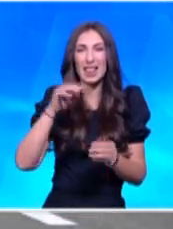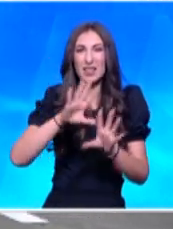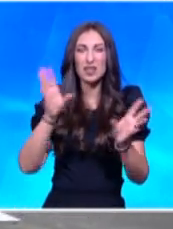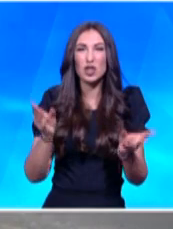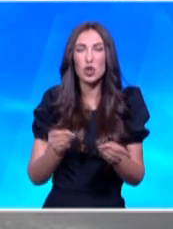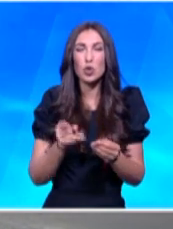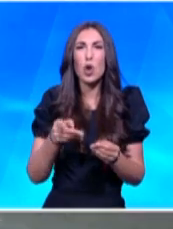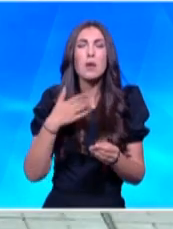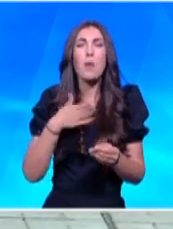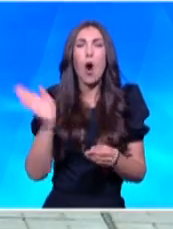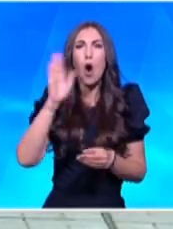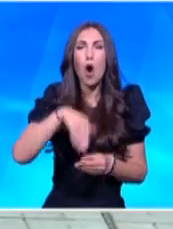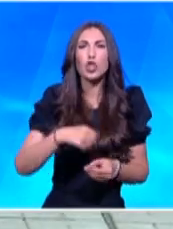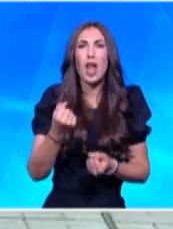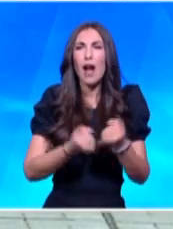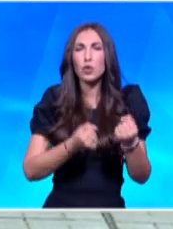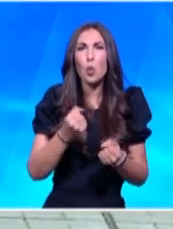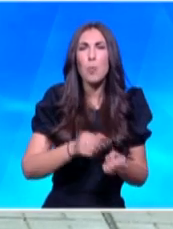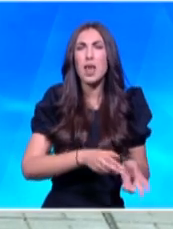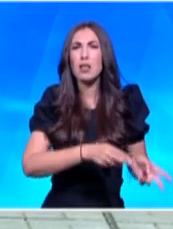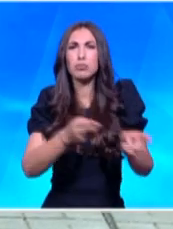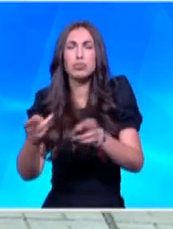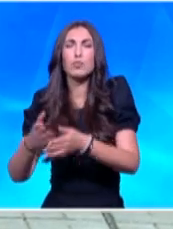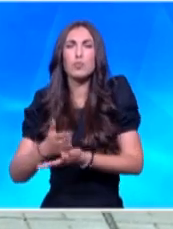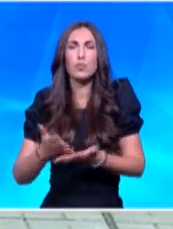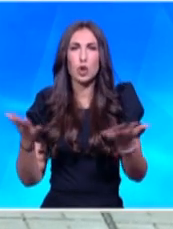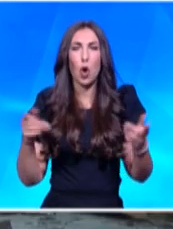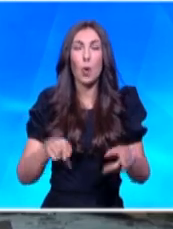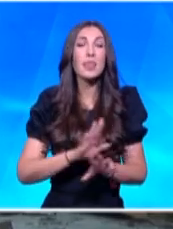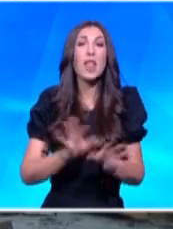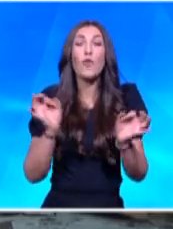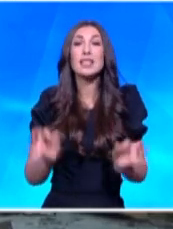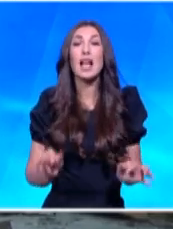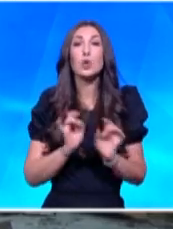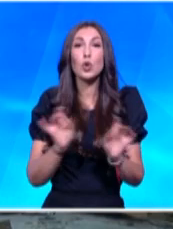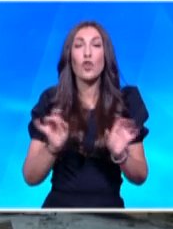още пометени автомобили. По непотвърдена информация